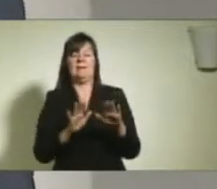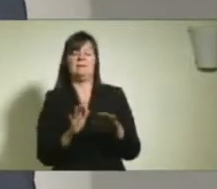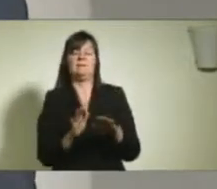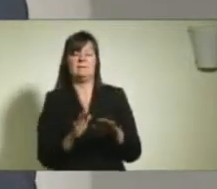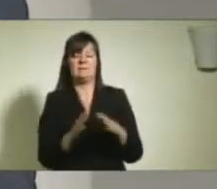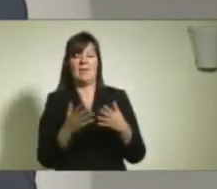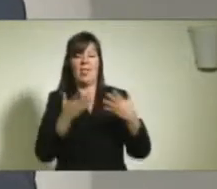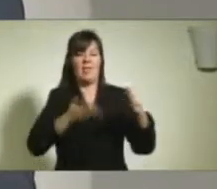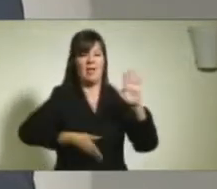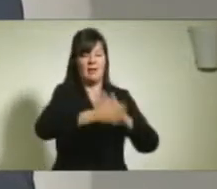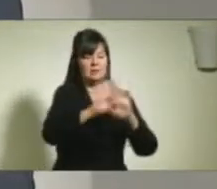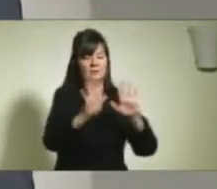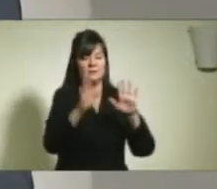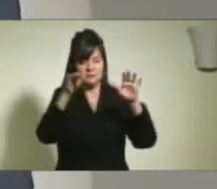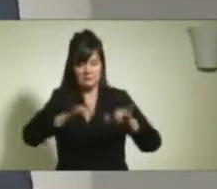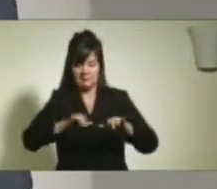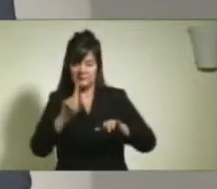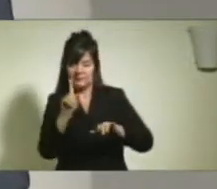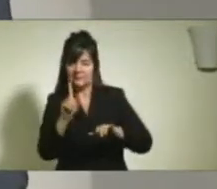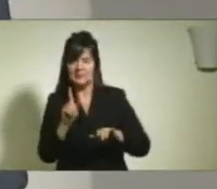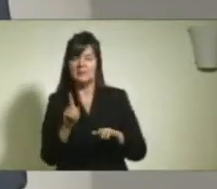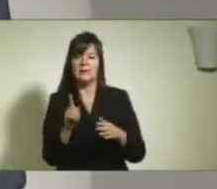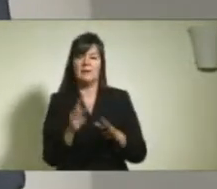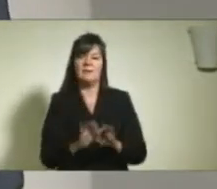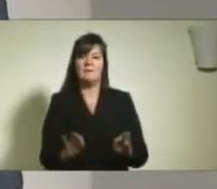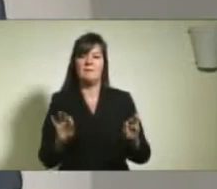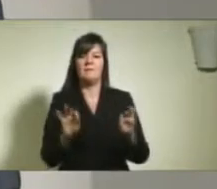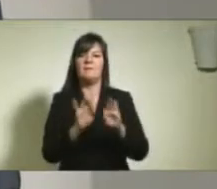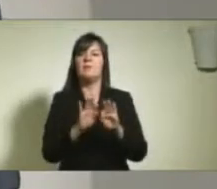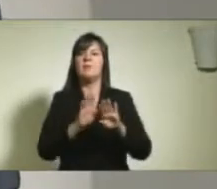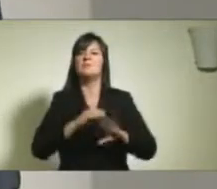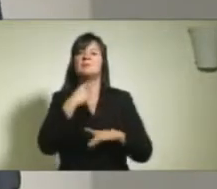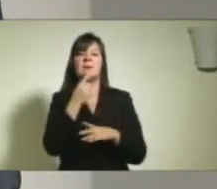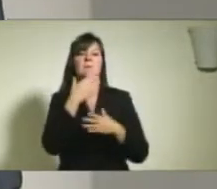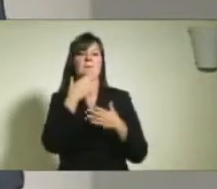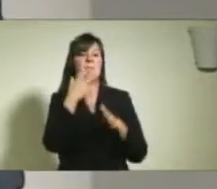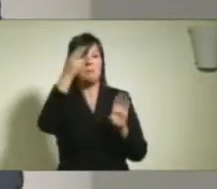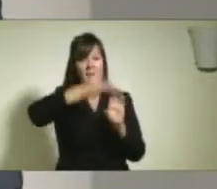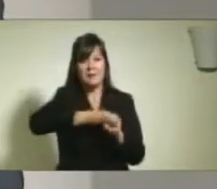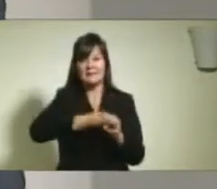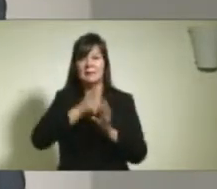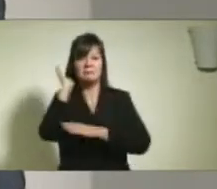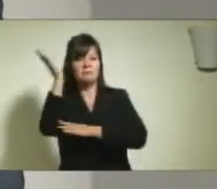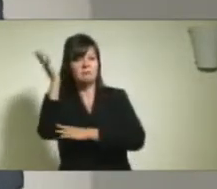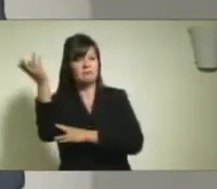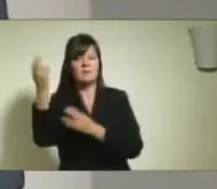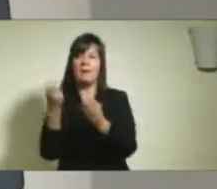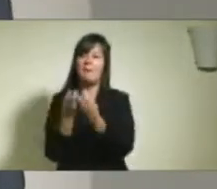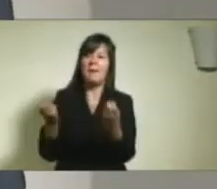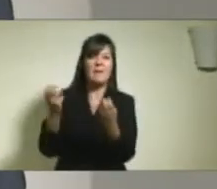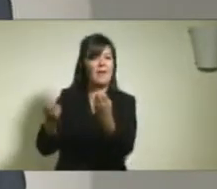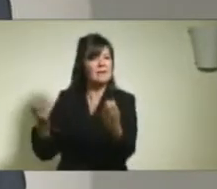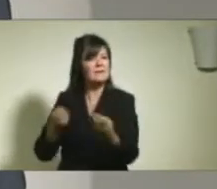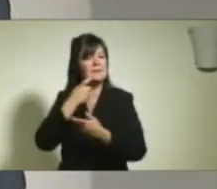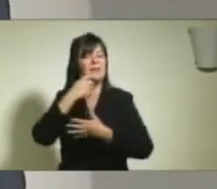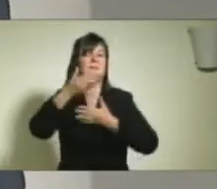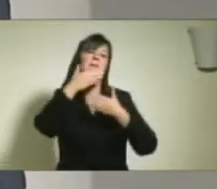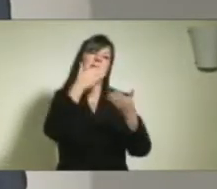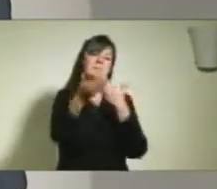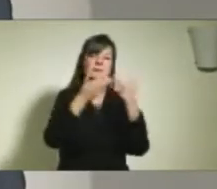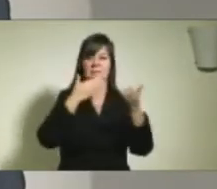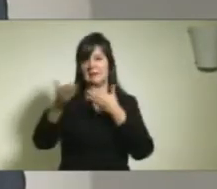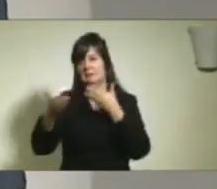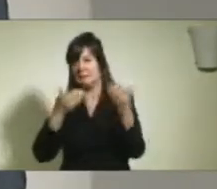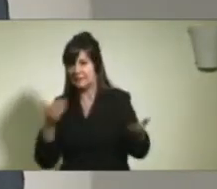vraiment l'opportunité là, de remercier les participantes et participants à la conférence. Je pense que c'était